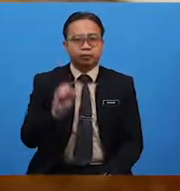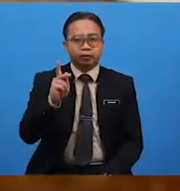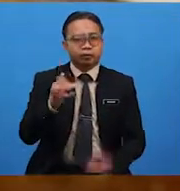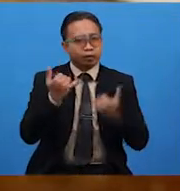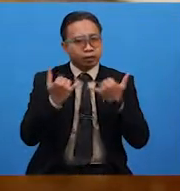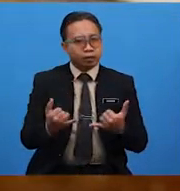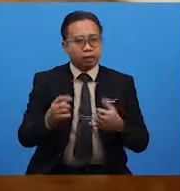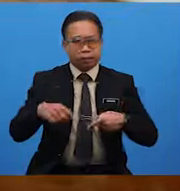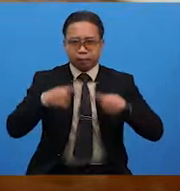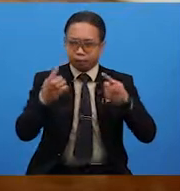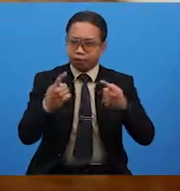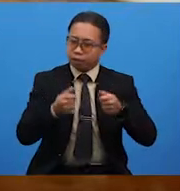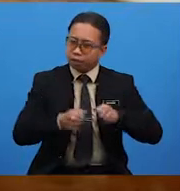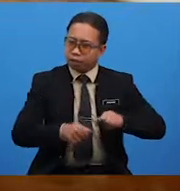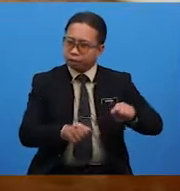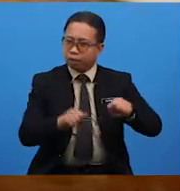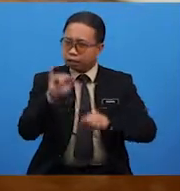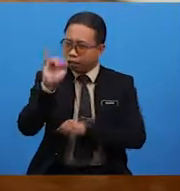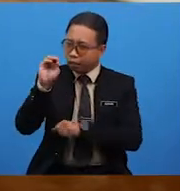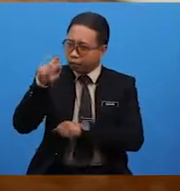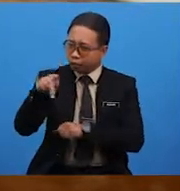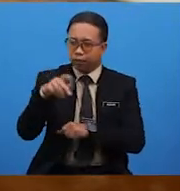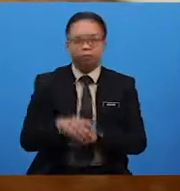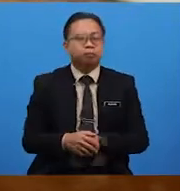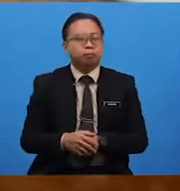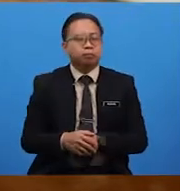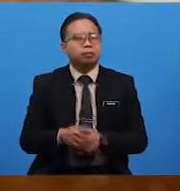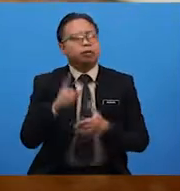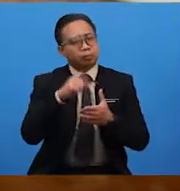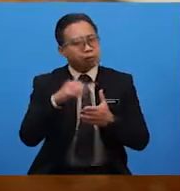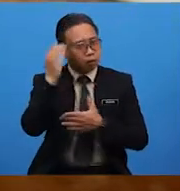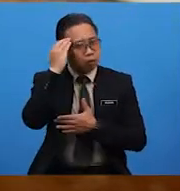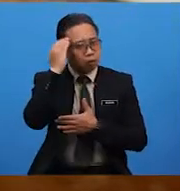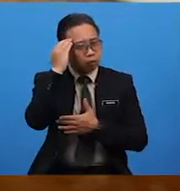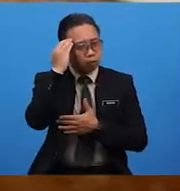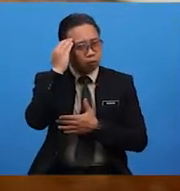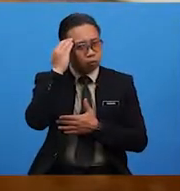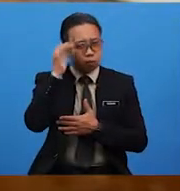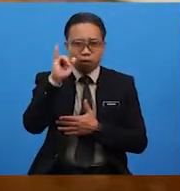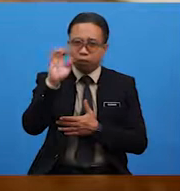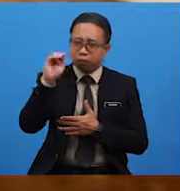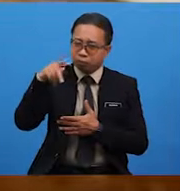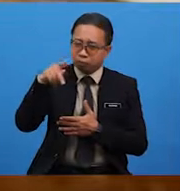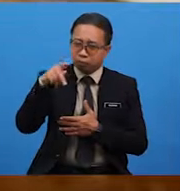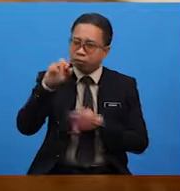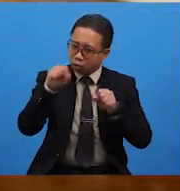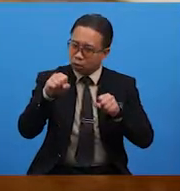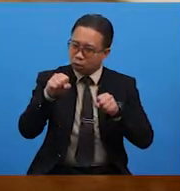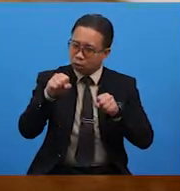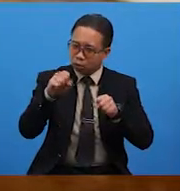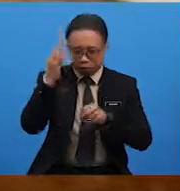kita akan pergi ke aliran impresionis Demak jadi agak uang tahu tak ah gede perkapita impress tuh